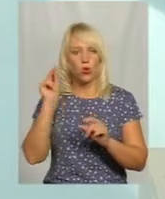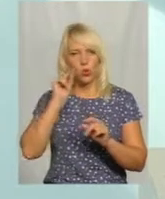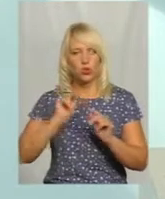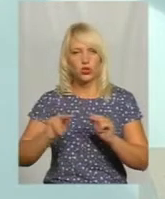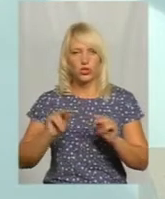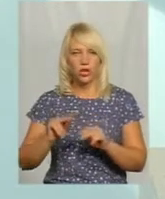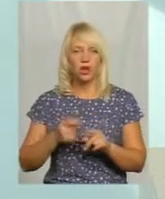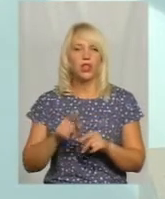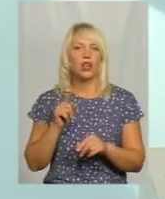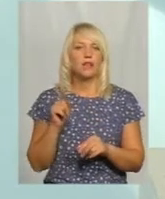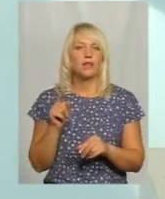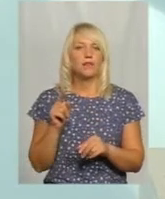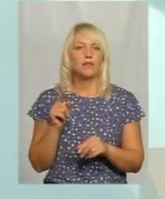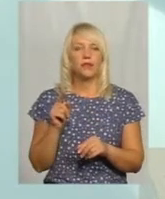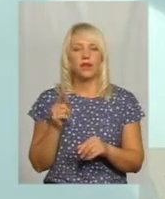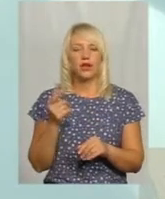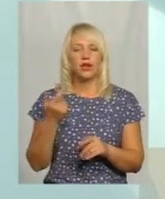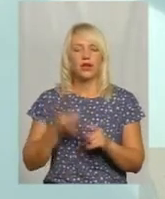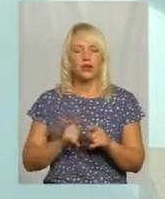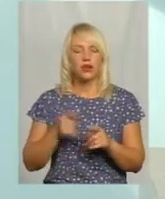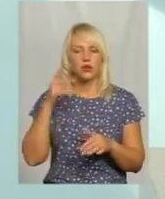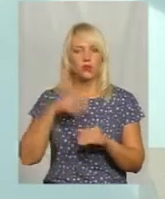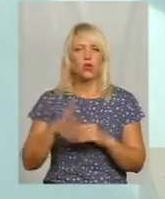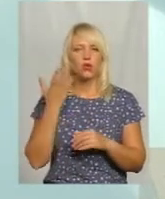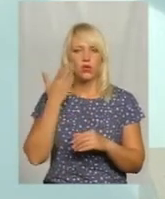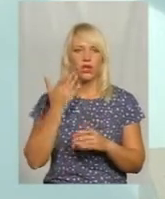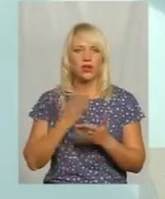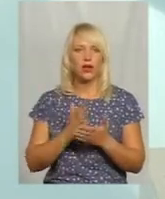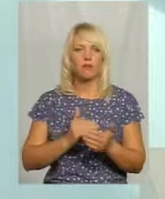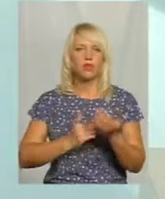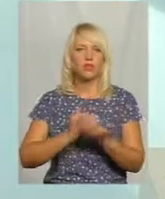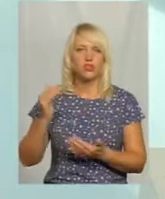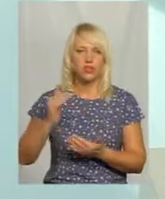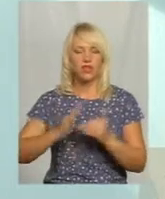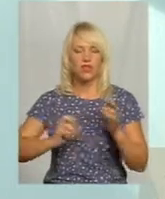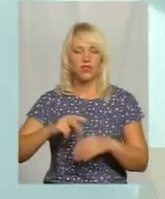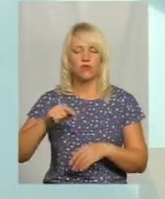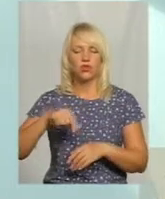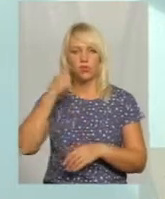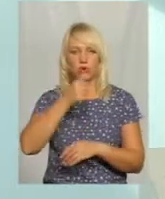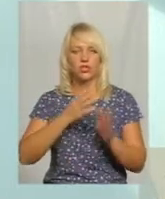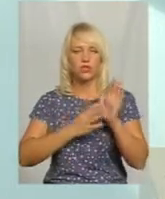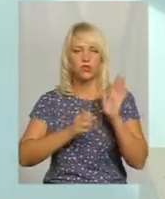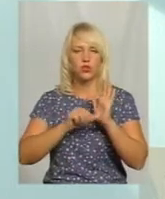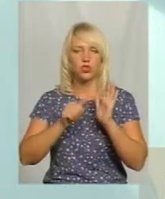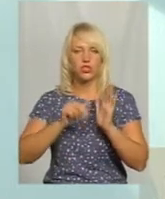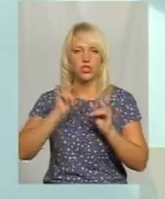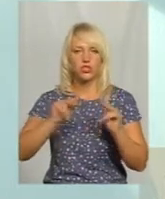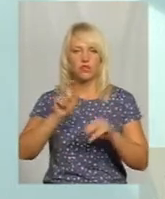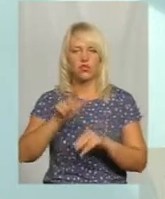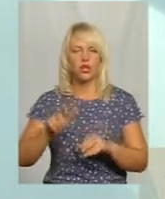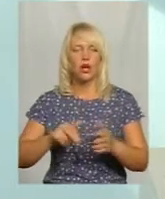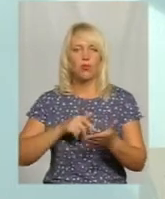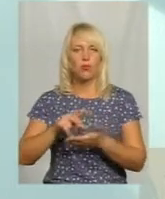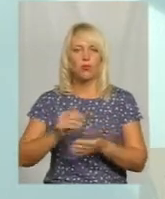коли вони проходять підвищення кваліфікації. У цьому році 916 учителів пройшли